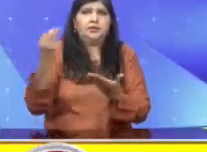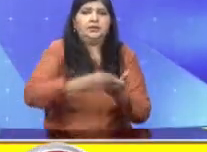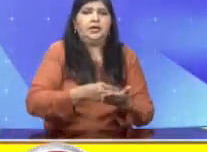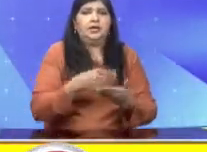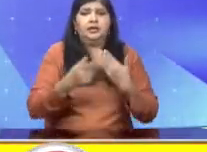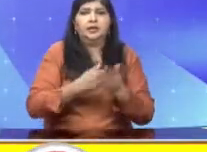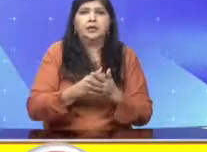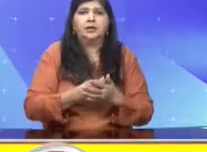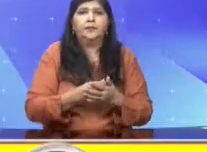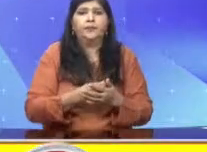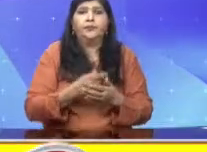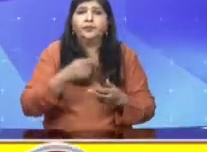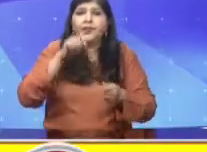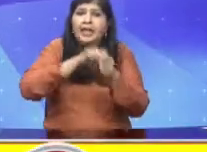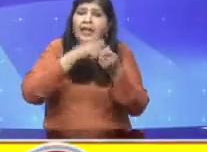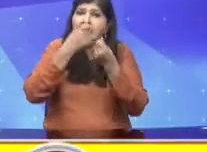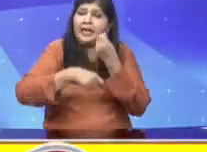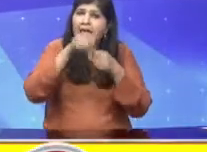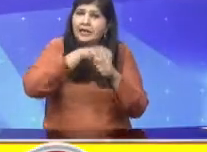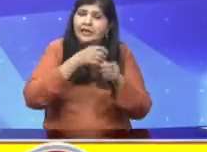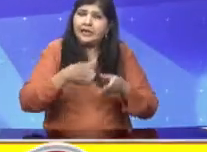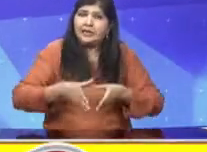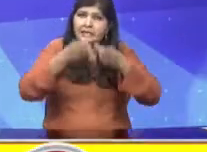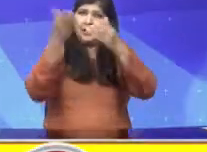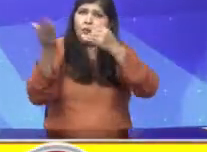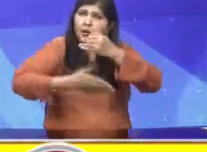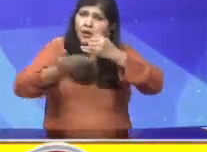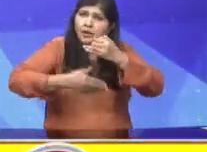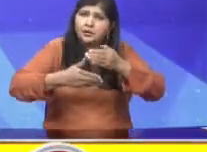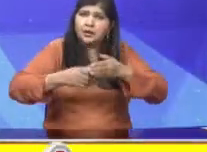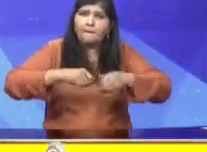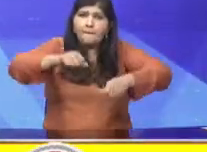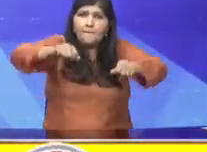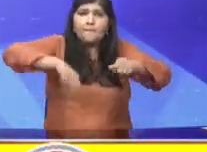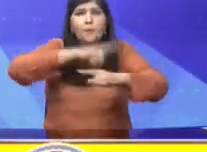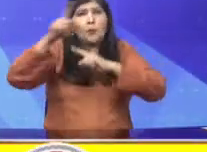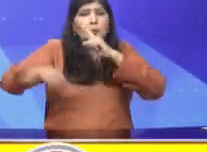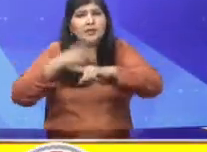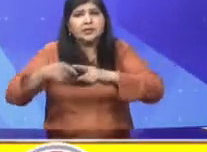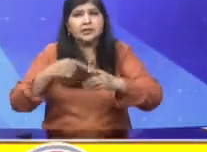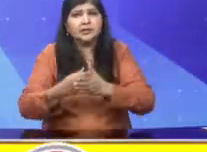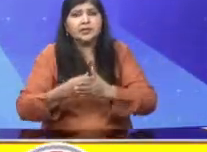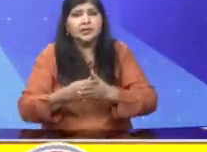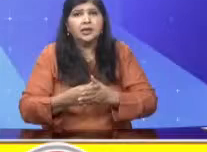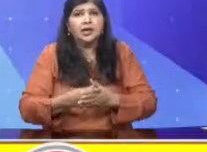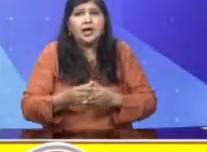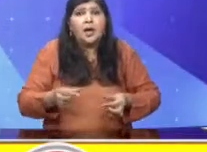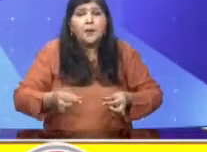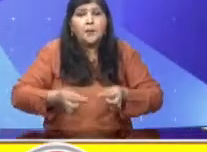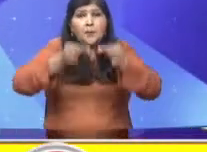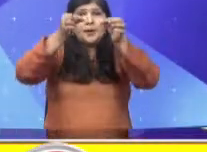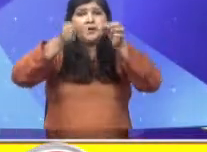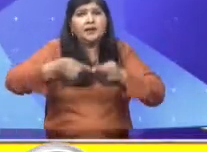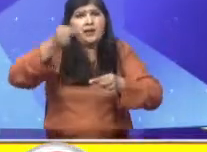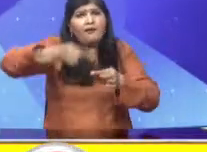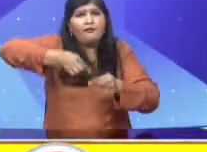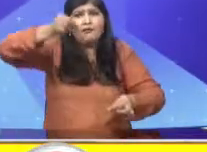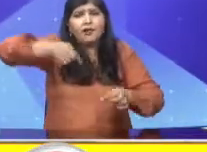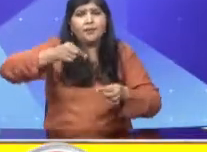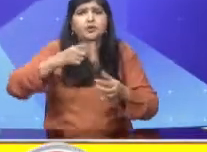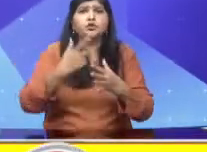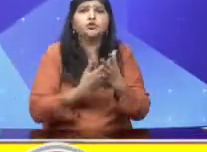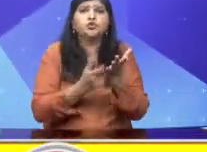केले के तने को काट कर मशीन की मदद से बनाना फाइबर तयार किया जाता है जो